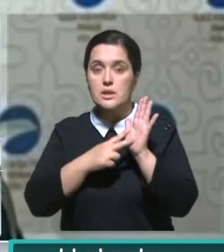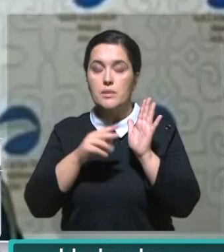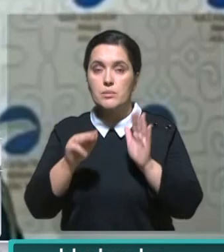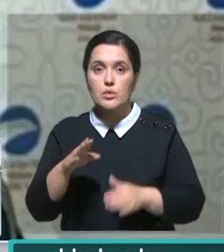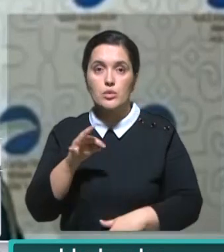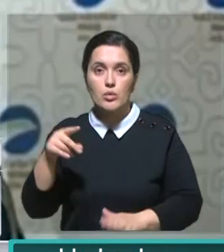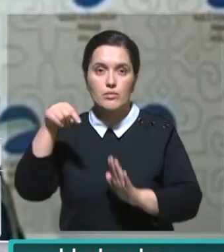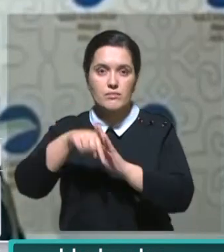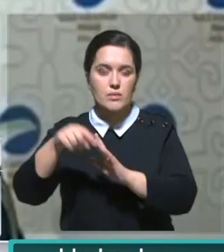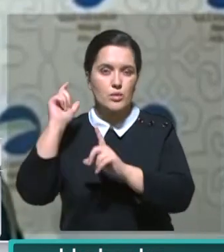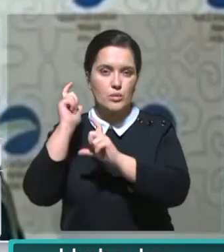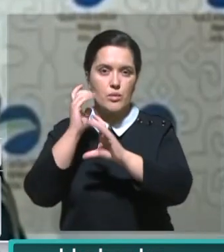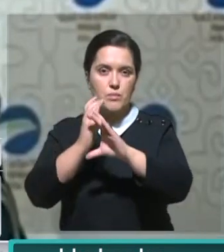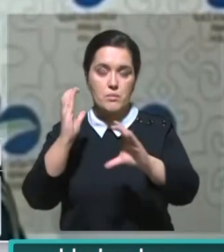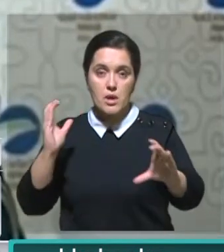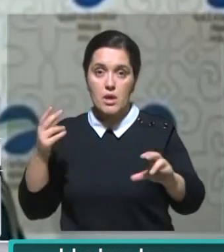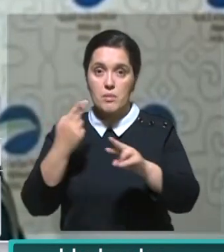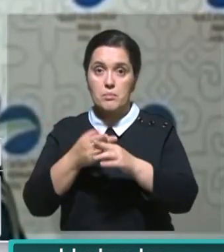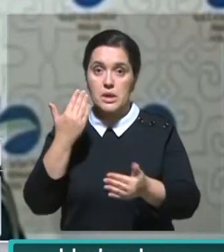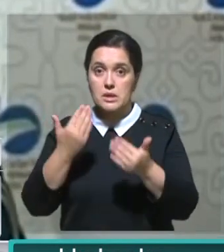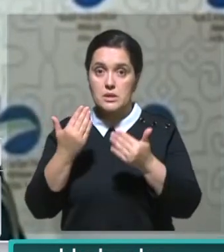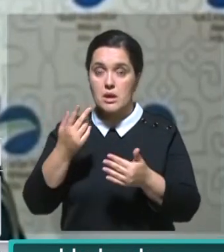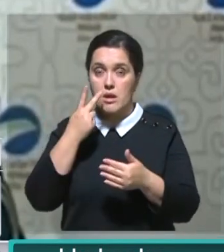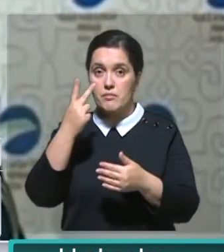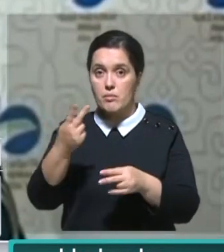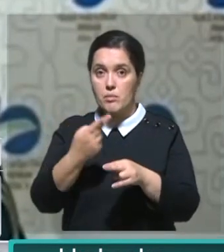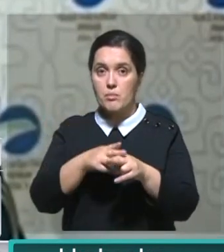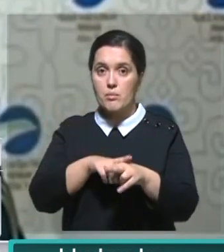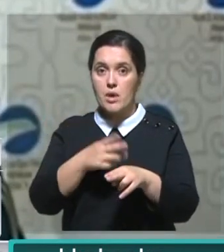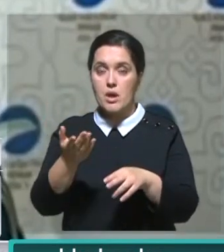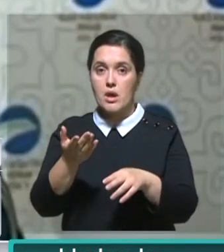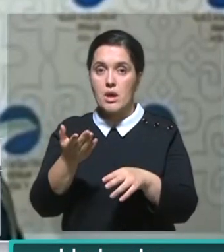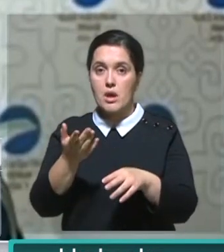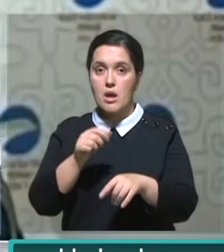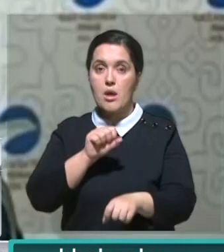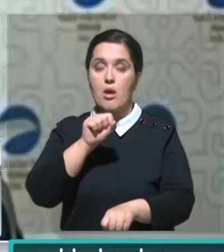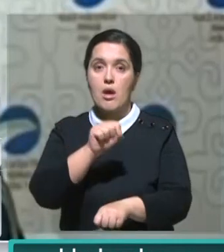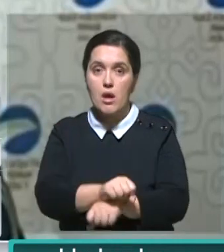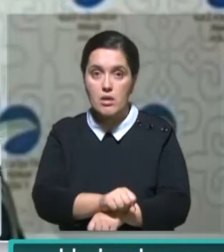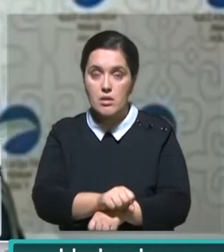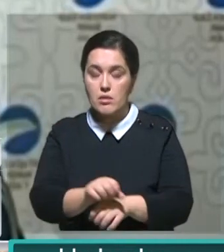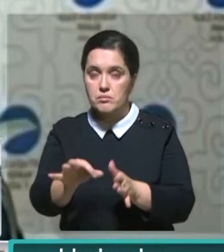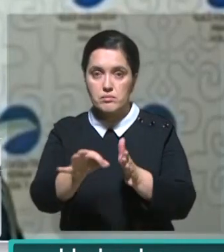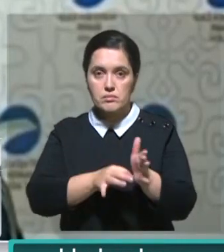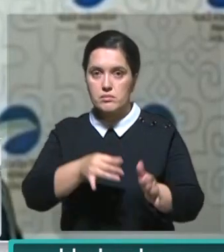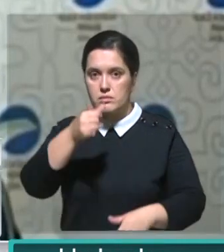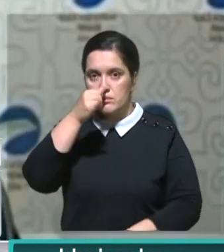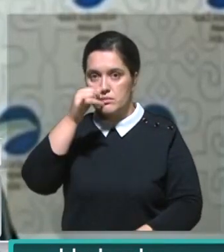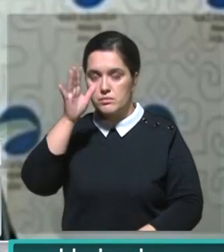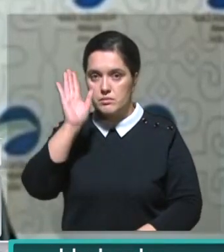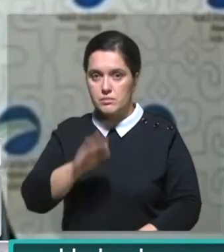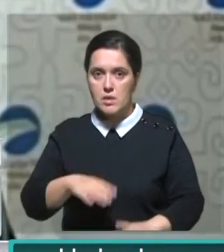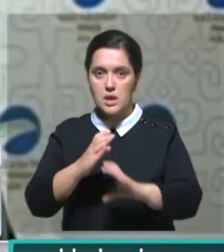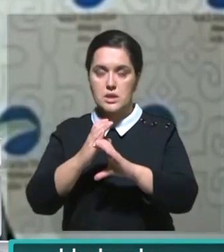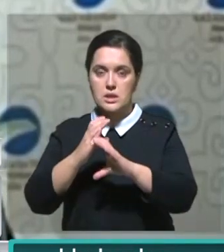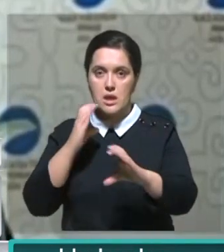тонн. И при подобных показателях, в случае обнаружения локомотивной бригадой препятствия на пути и применение экстренного торможения составу,